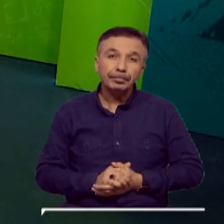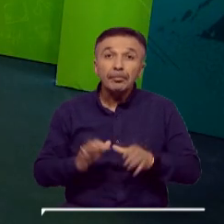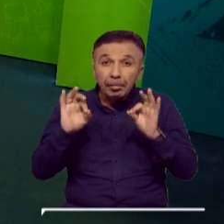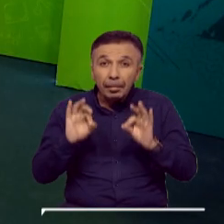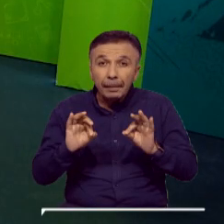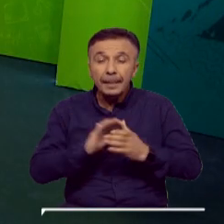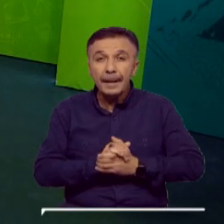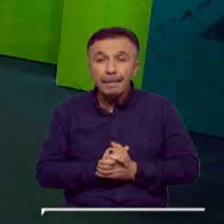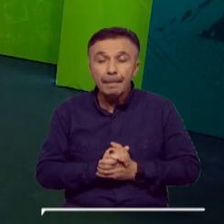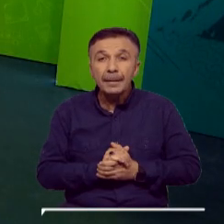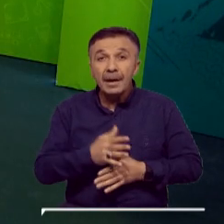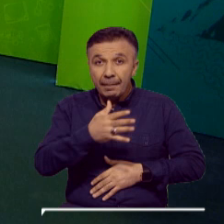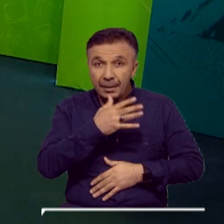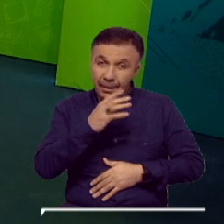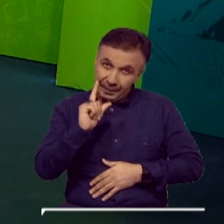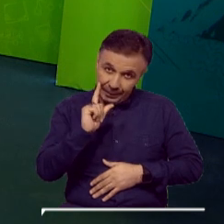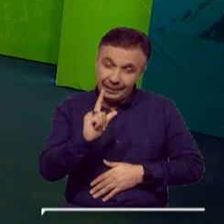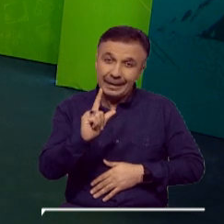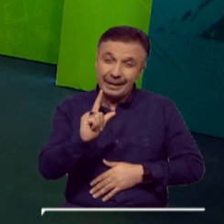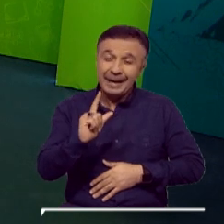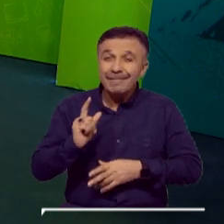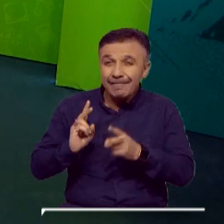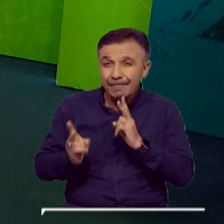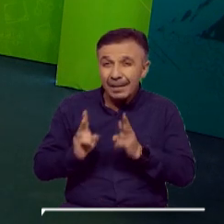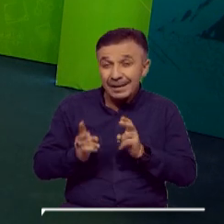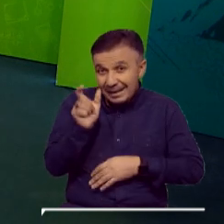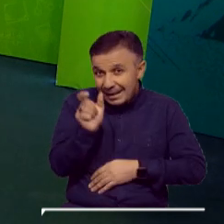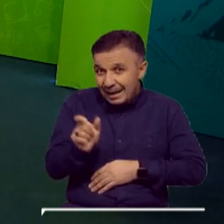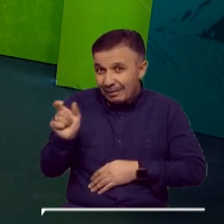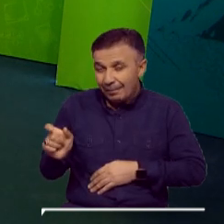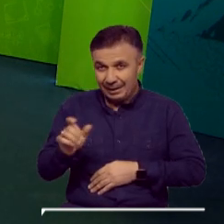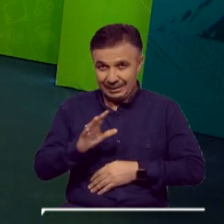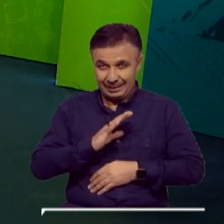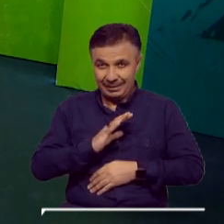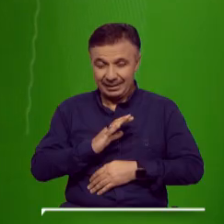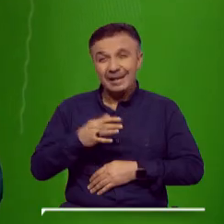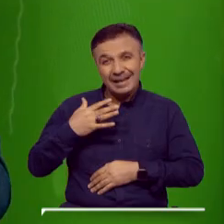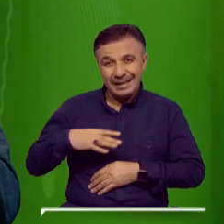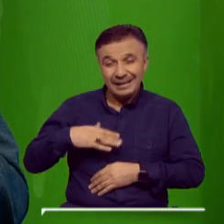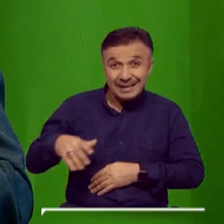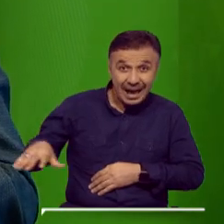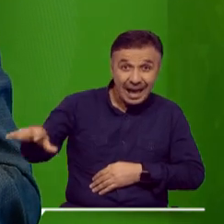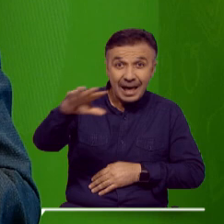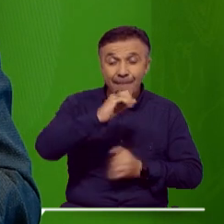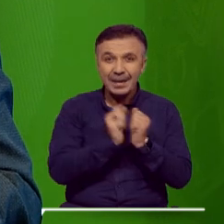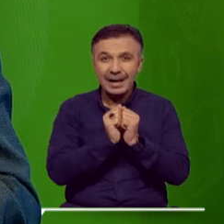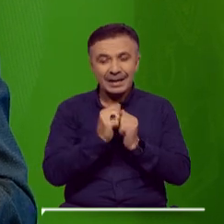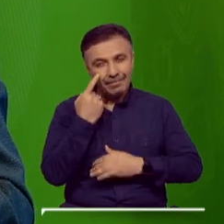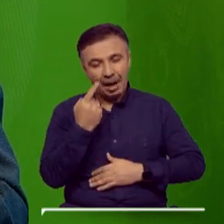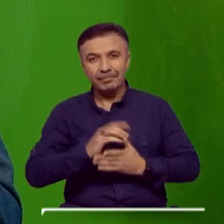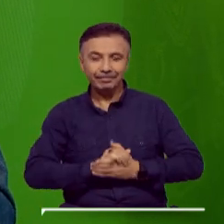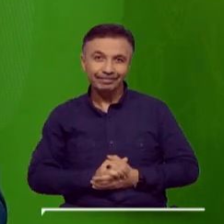Şimdi de bilmemiz gereken bazı kavramlar var. İsterseniz hep birlikte göz